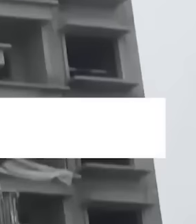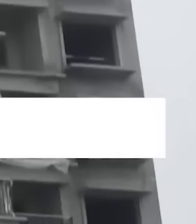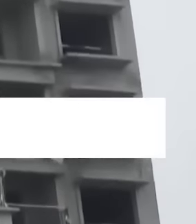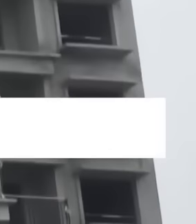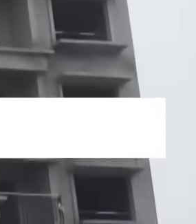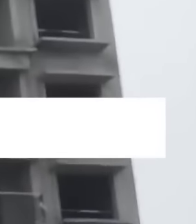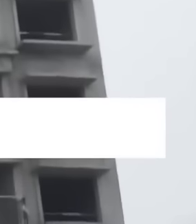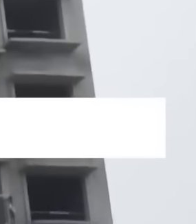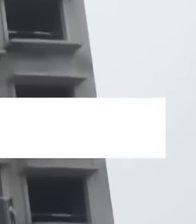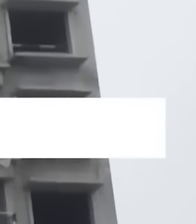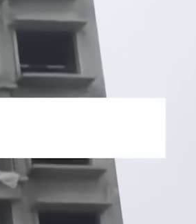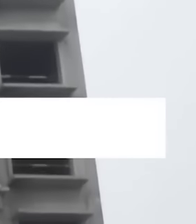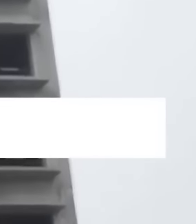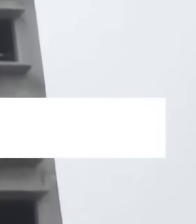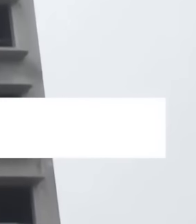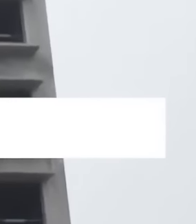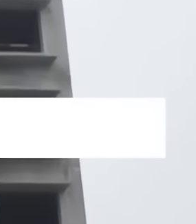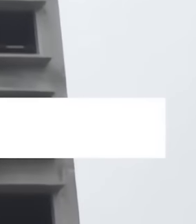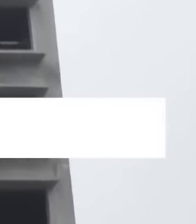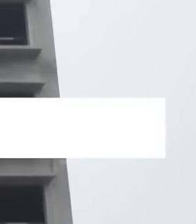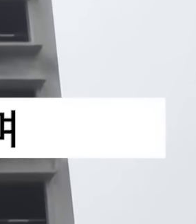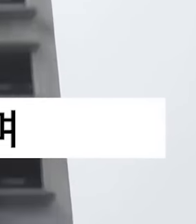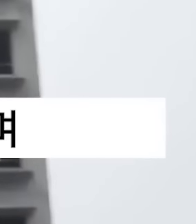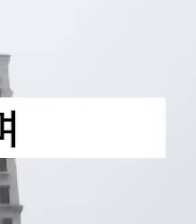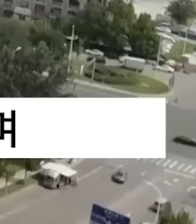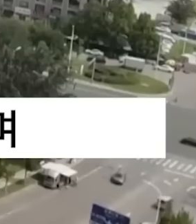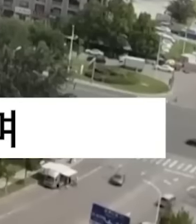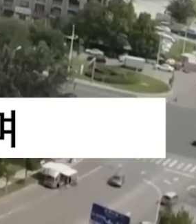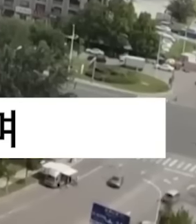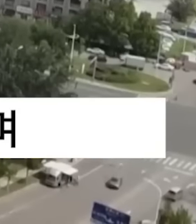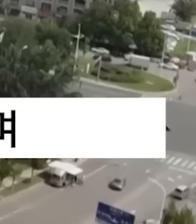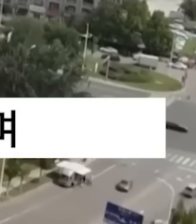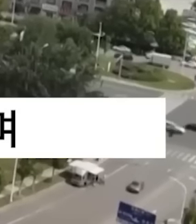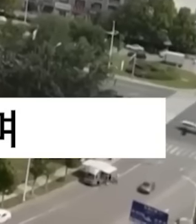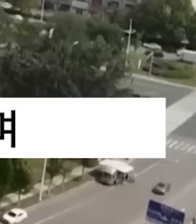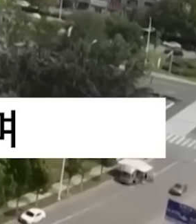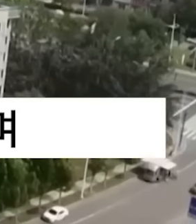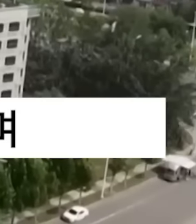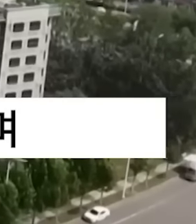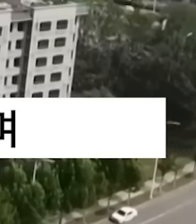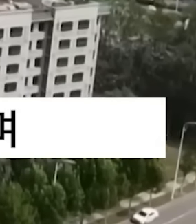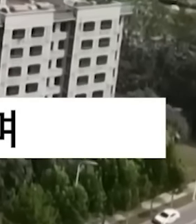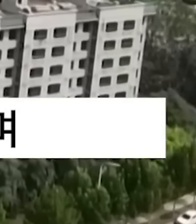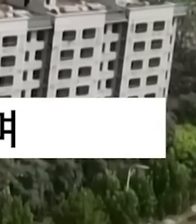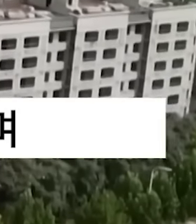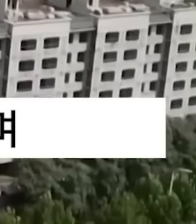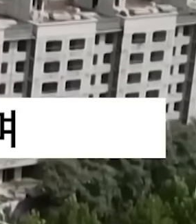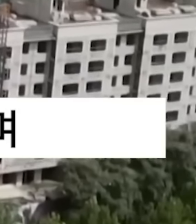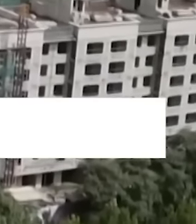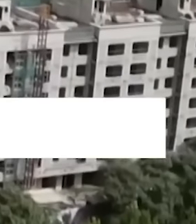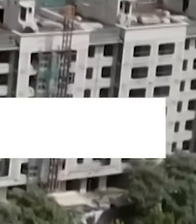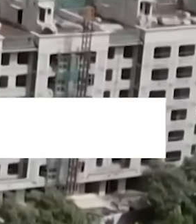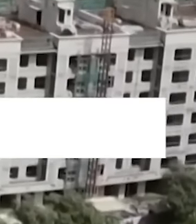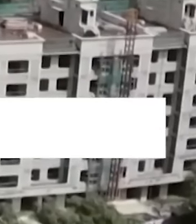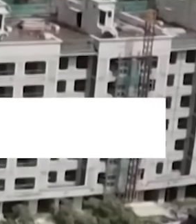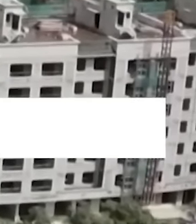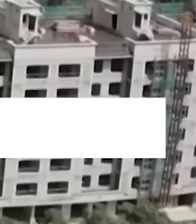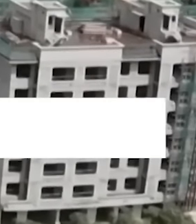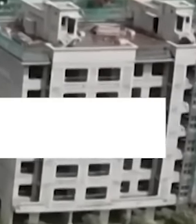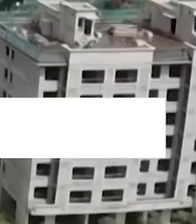이례적으로 부정적인 목소리를 낸 겁니다 허킹 전 부국장의 발언은 부동산 위기설에 선을 그으며 중국